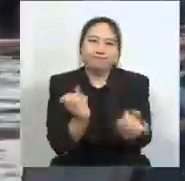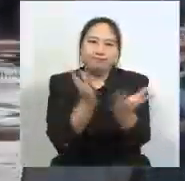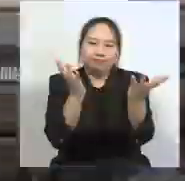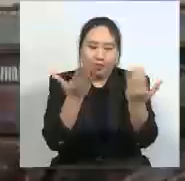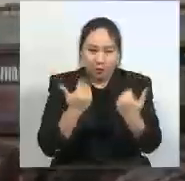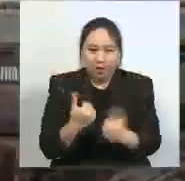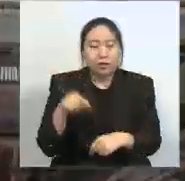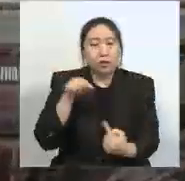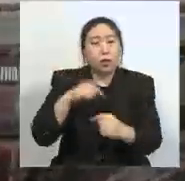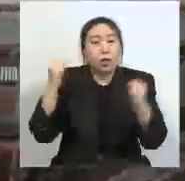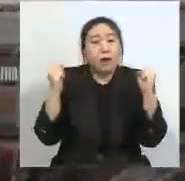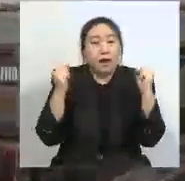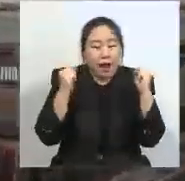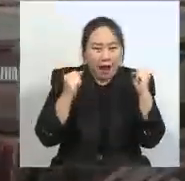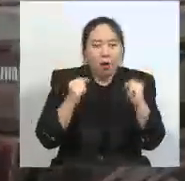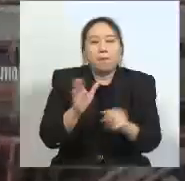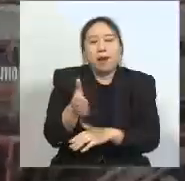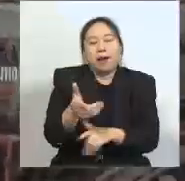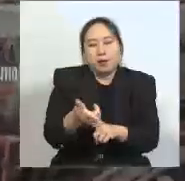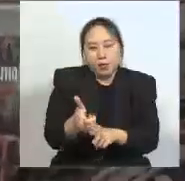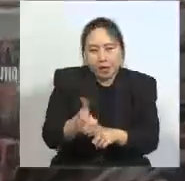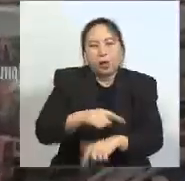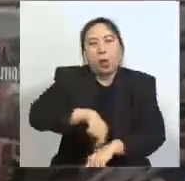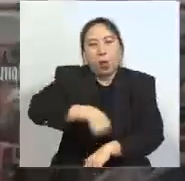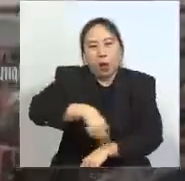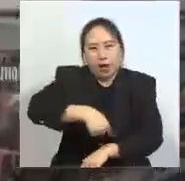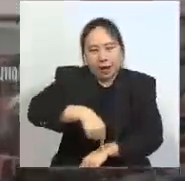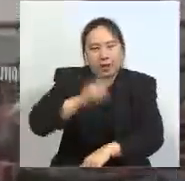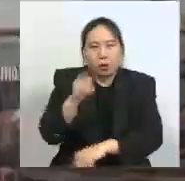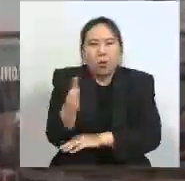ดูหนาวแบบนี้จะใช้เวลานานกว่าปกติผู้เลี้ยงบางรายก็ต้องล